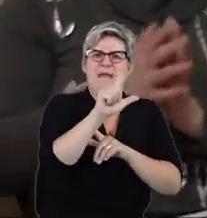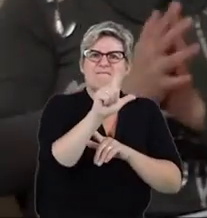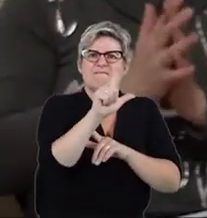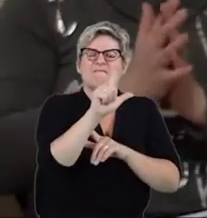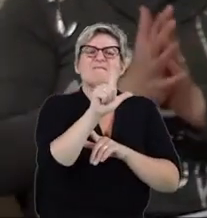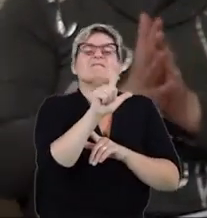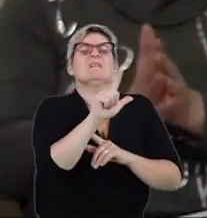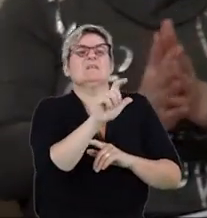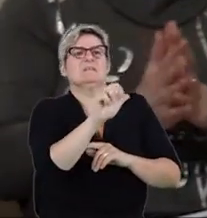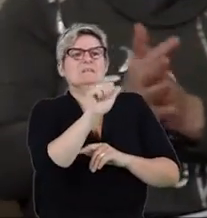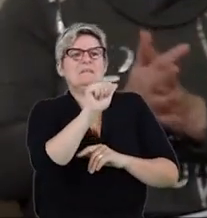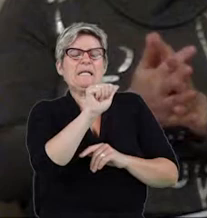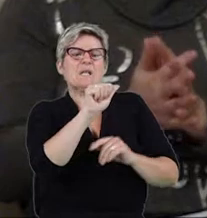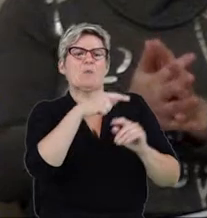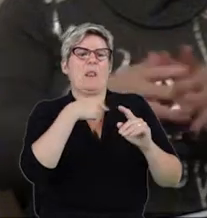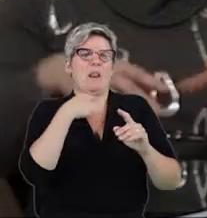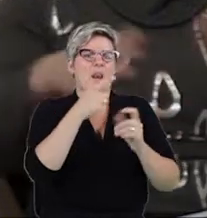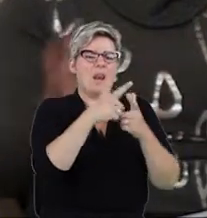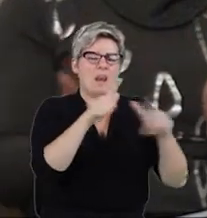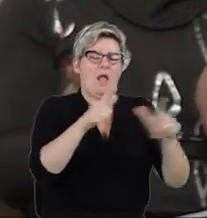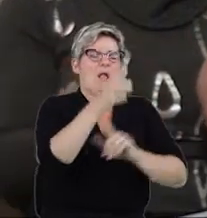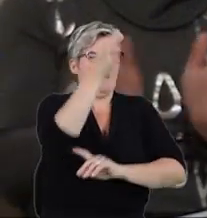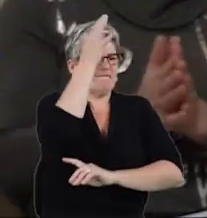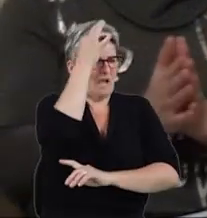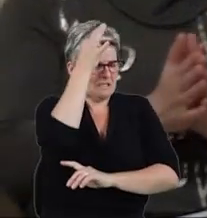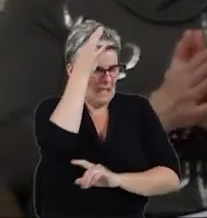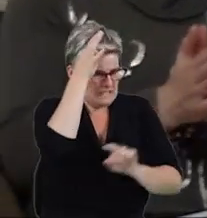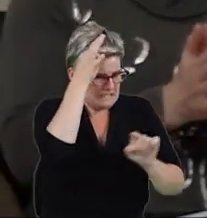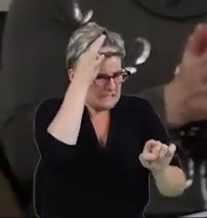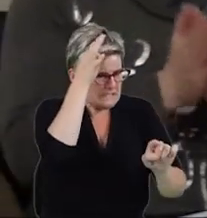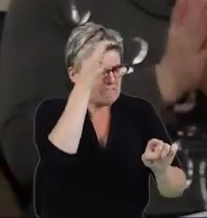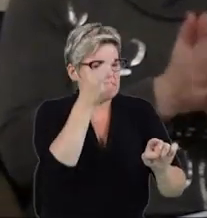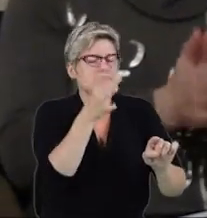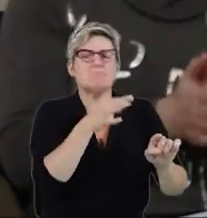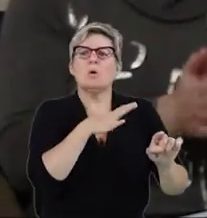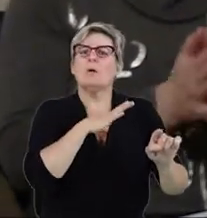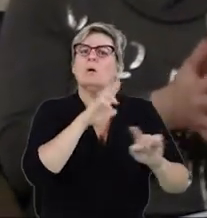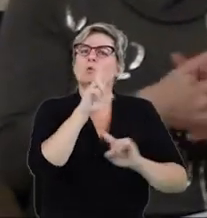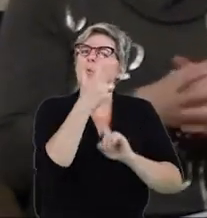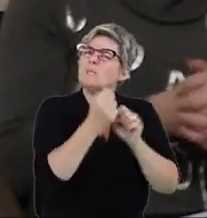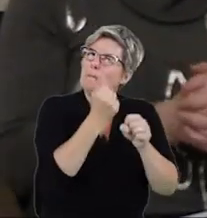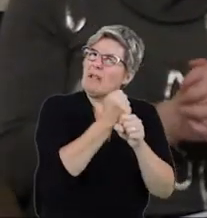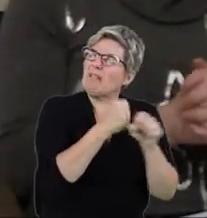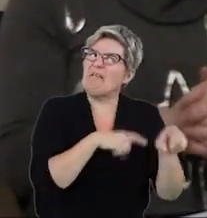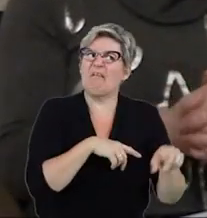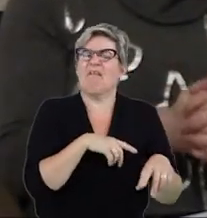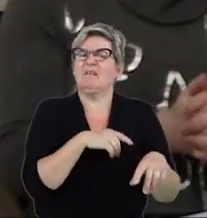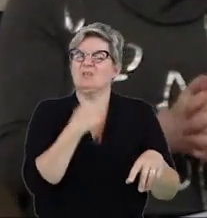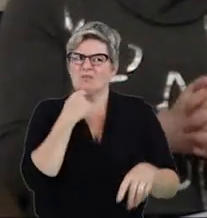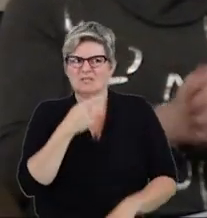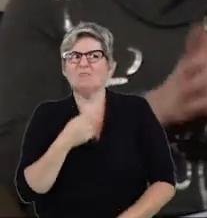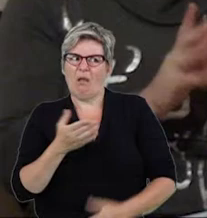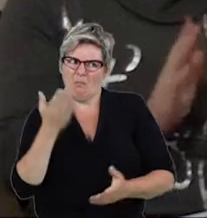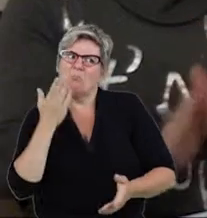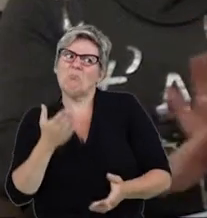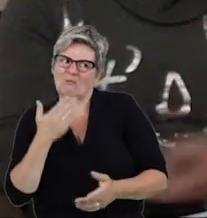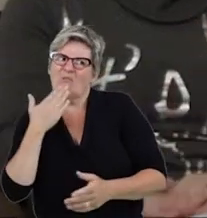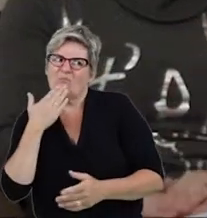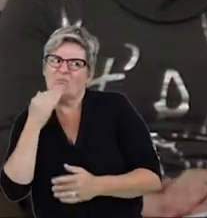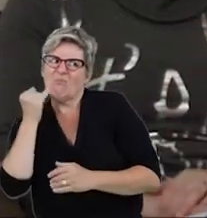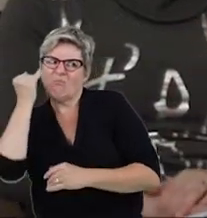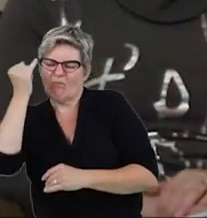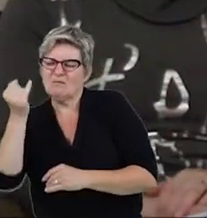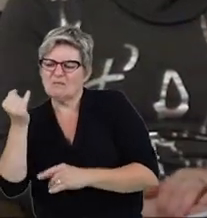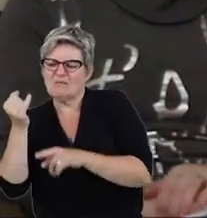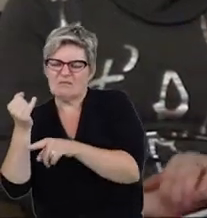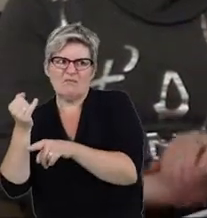pour actualisation de la langue française, étaient dans un autre groupe. Donc, en 3e année, on dit, ben, peut-être